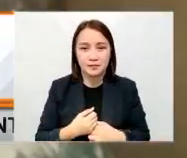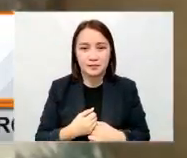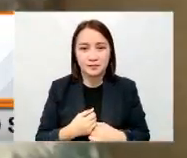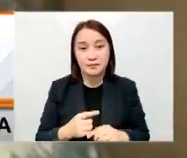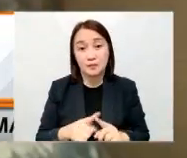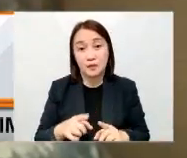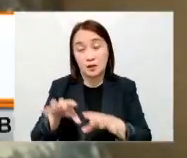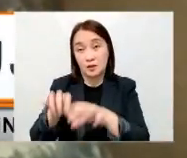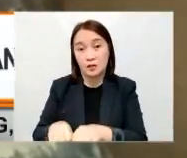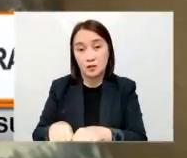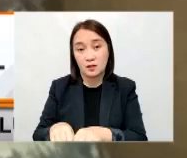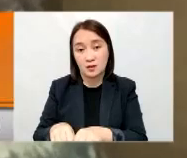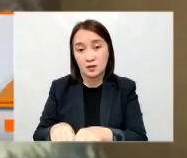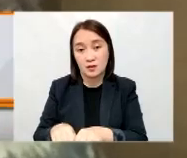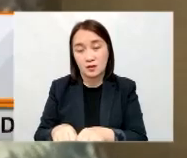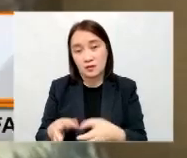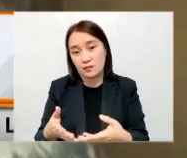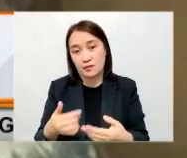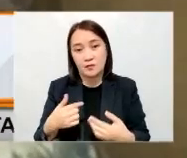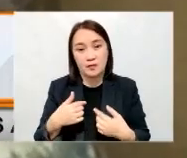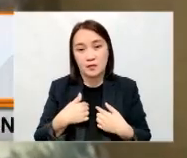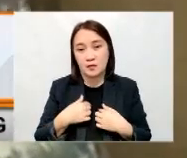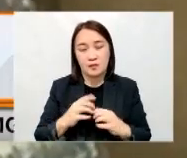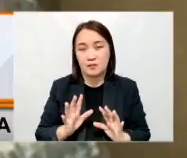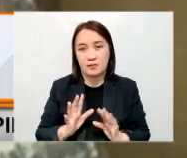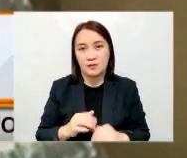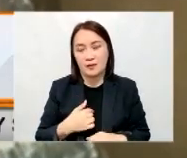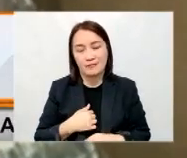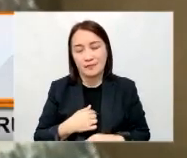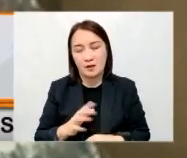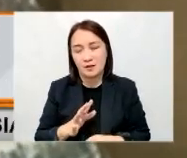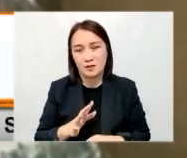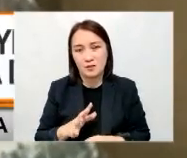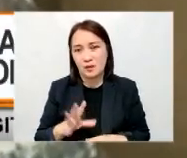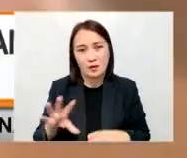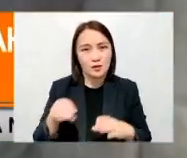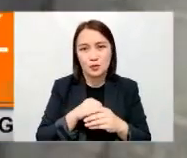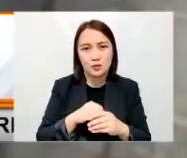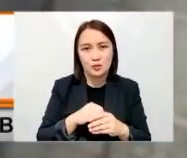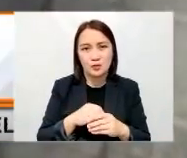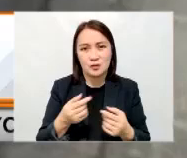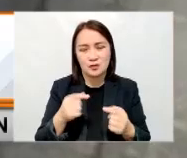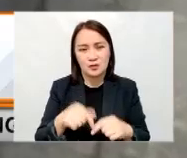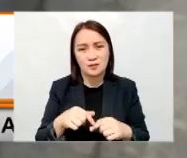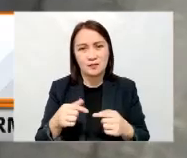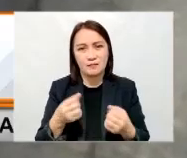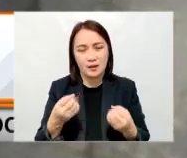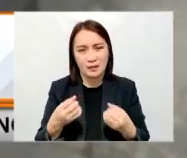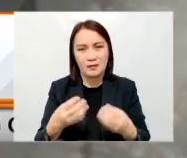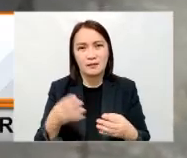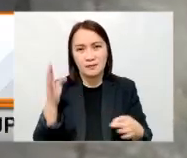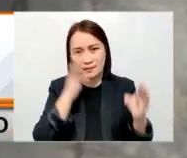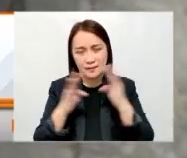nadakip. Nagsisi talaga ako. Hindi na dapat sumasali sa gulo dahil ang laki talaga ng problema. Nakalabas